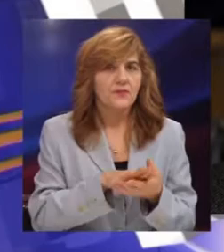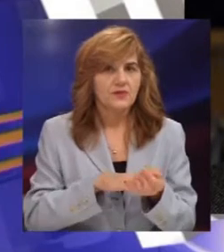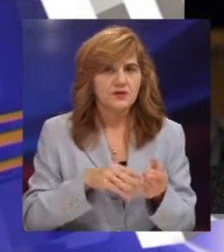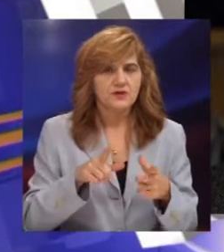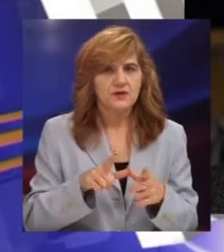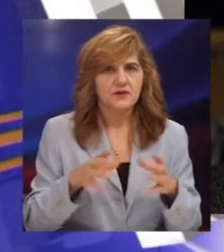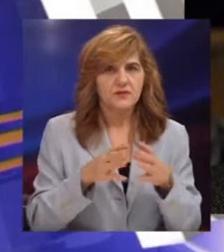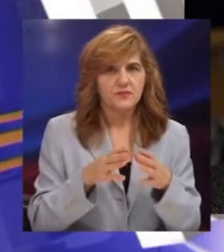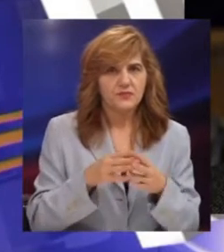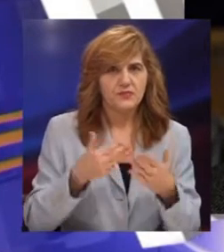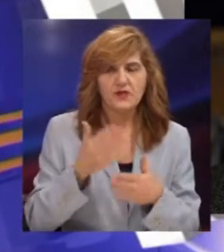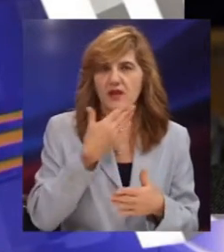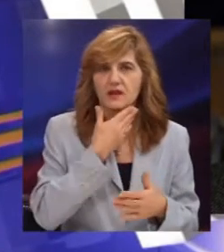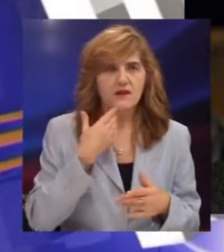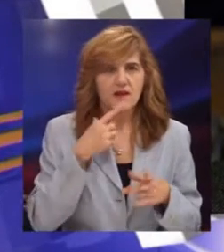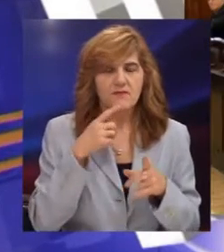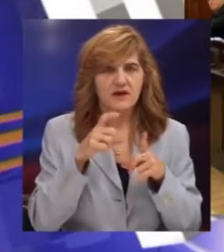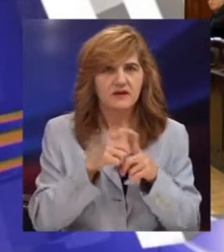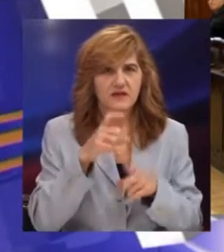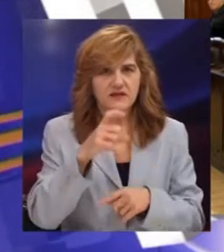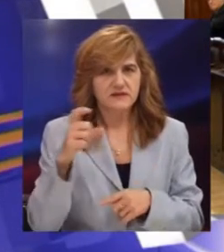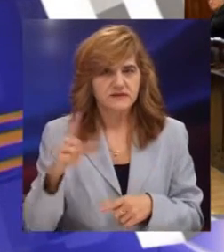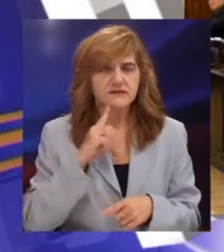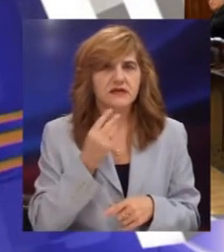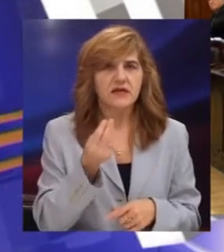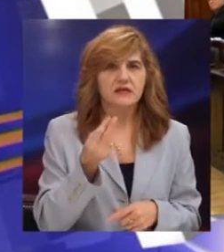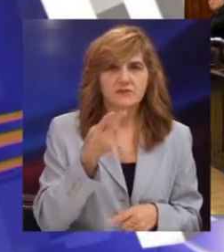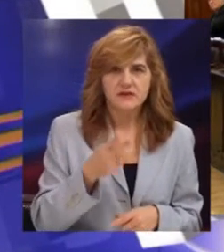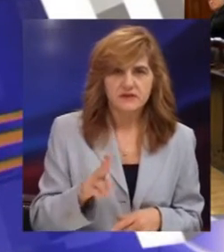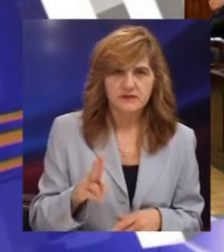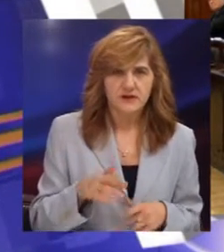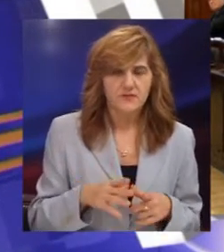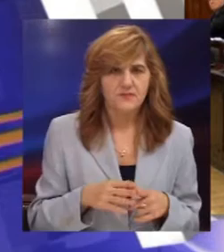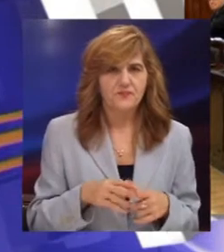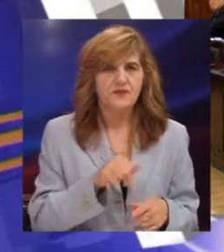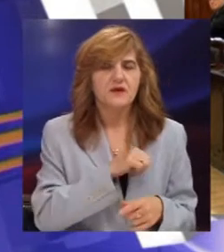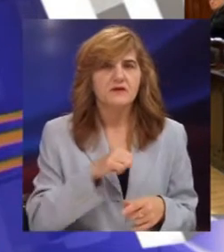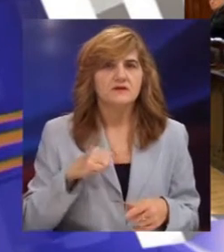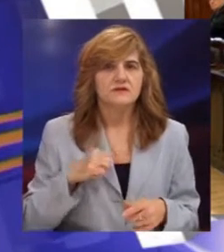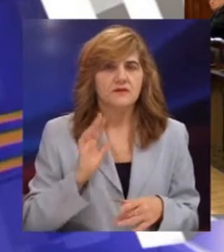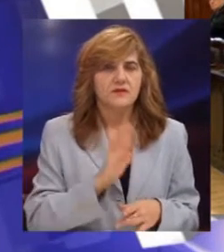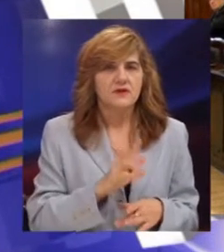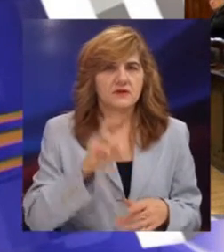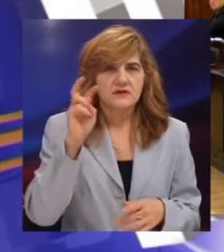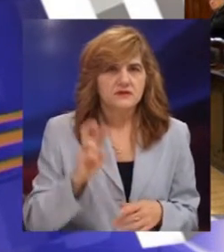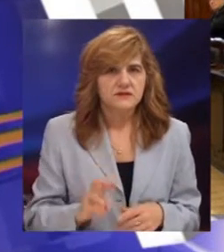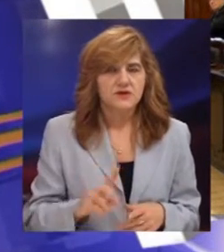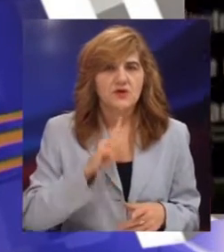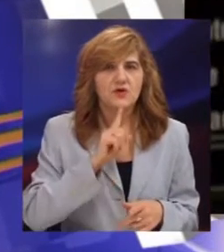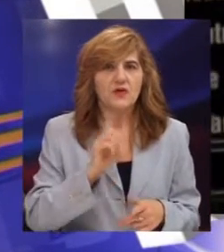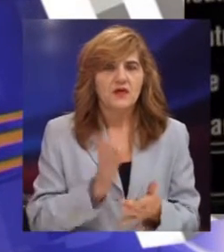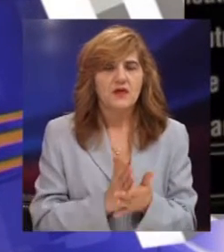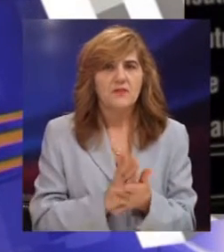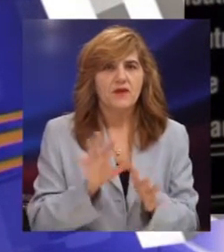početak mandata, u lokalnom parlamentu nema više DSS-a i Srpske radikalne stranke, dok Pokret socijalista, stranka koja nije ni učestvovala